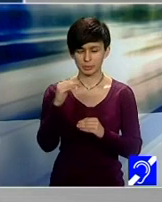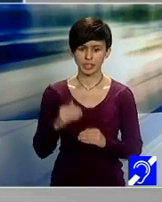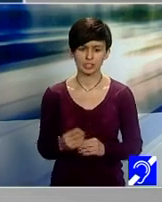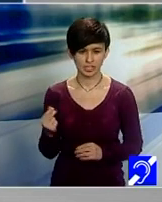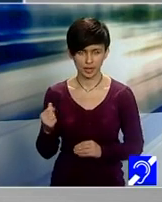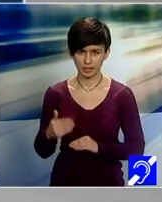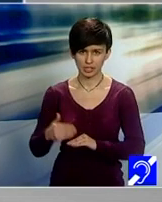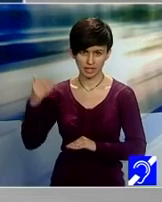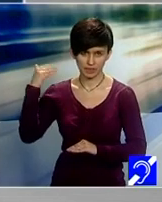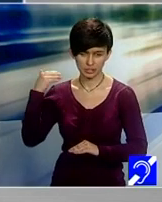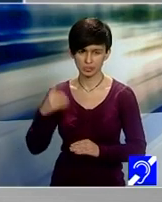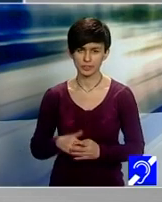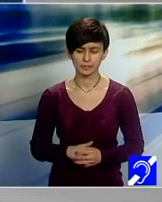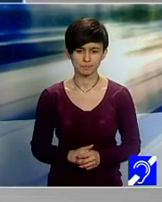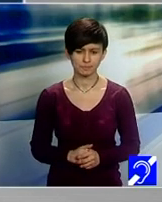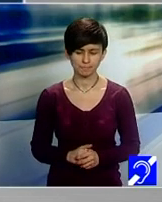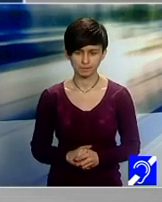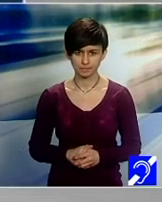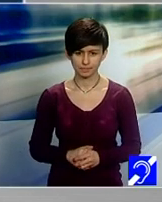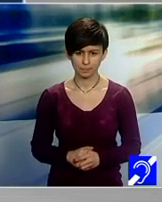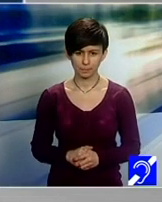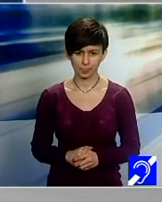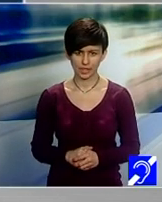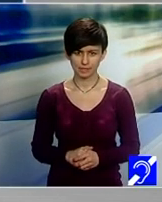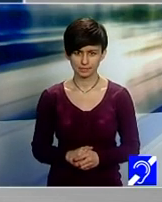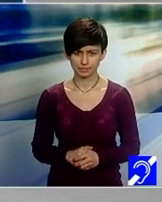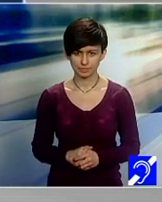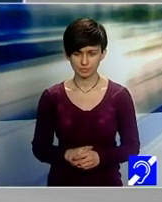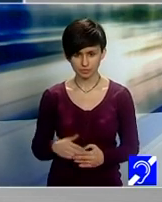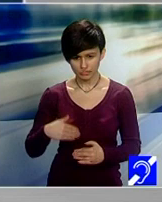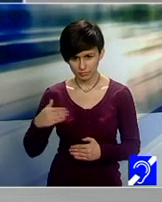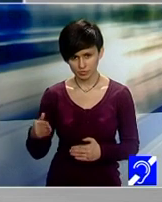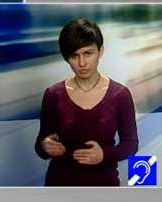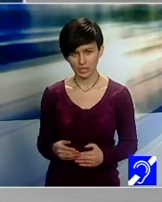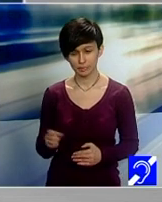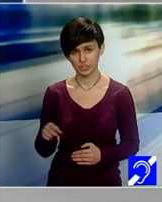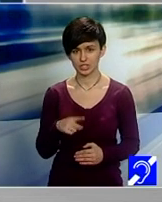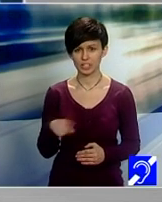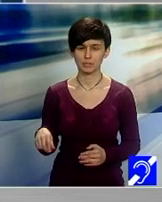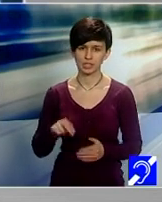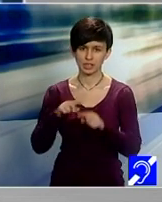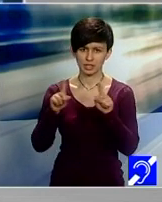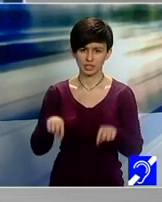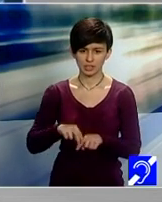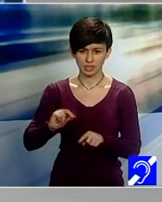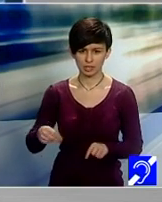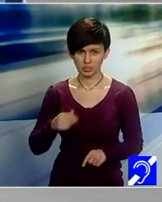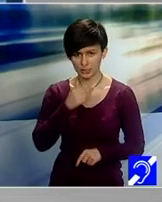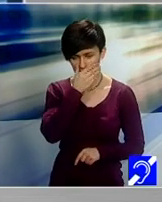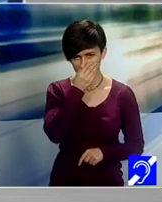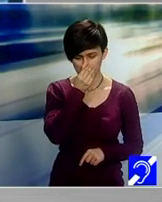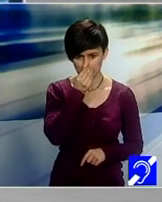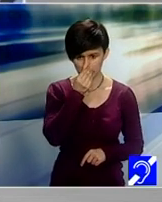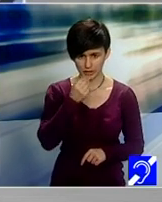retroactiv, se poate aplica odată ce este încheiat contractul în anumiți termeni? Legea așa spune că